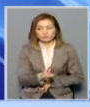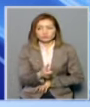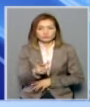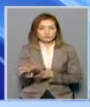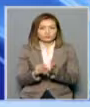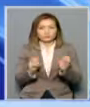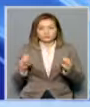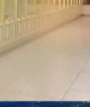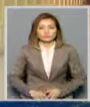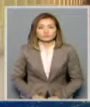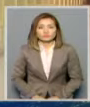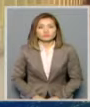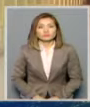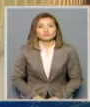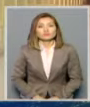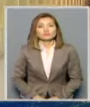үлгі.